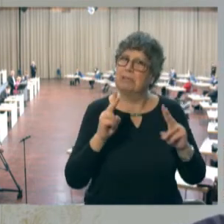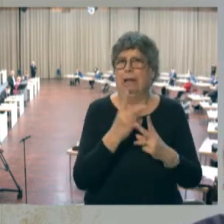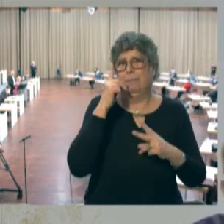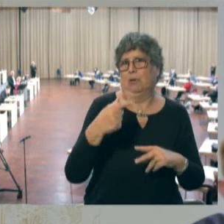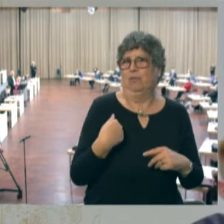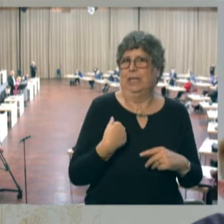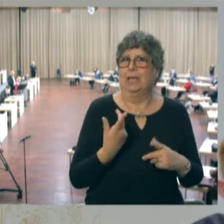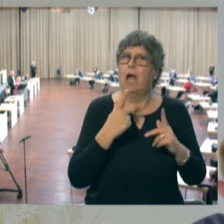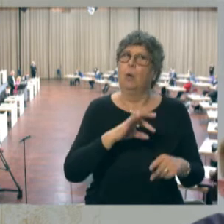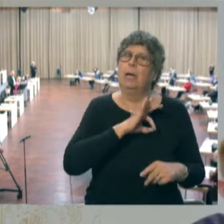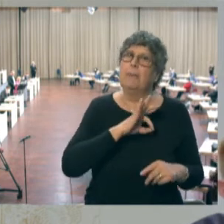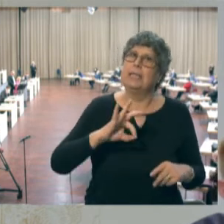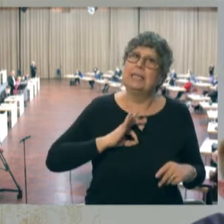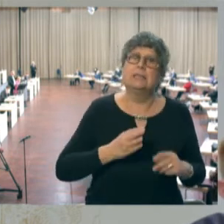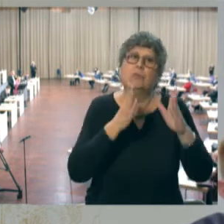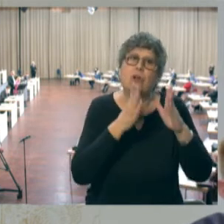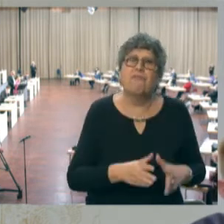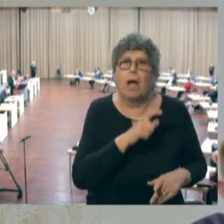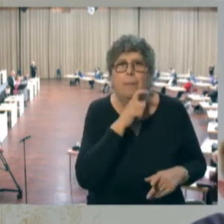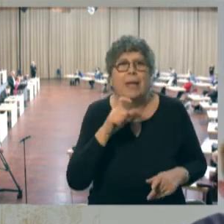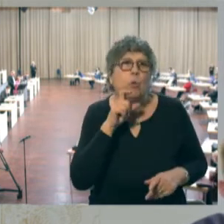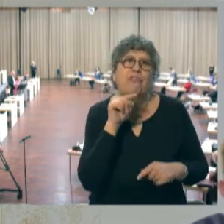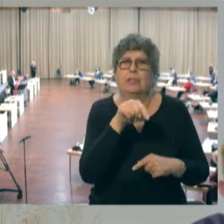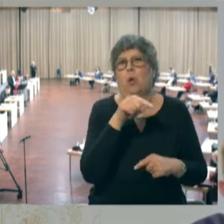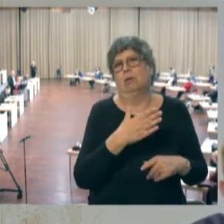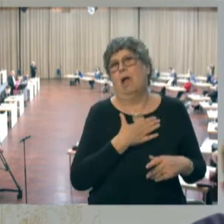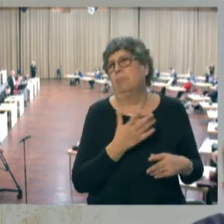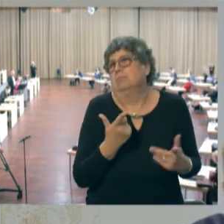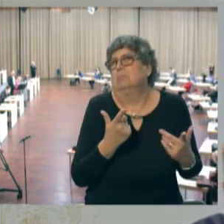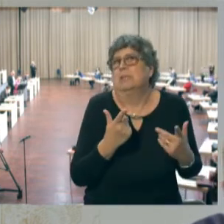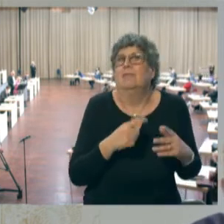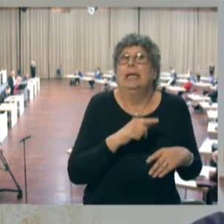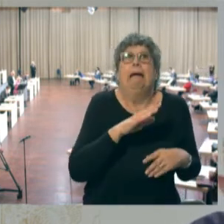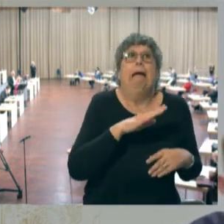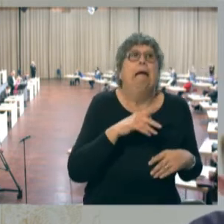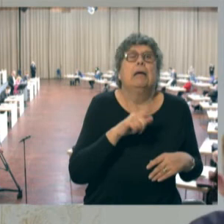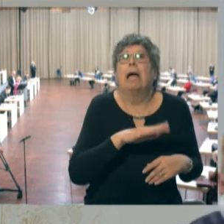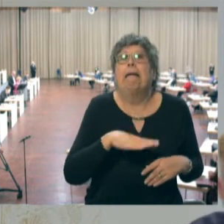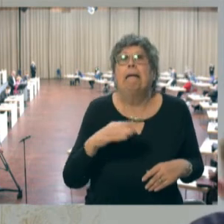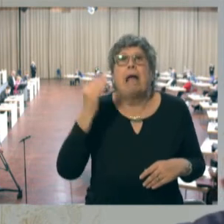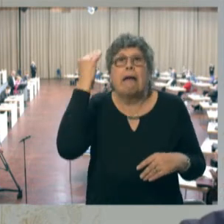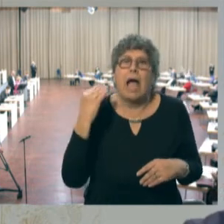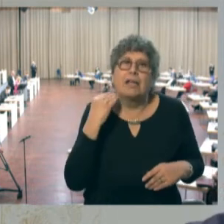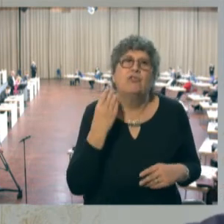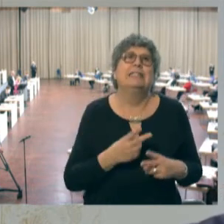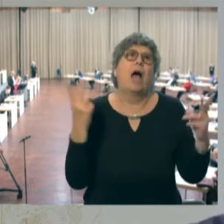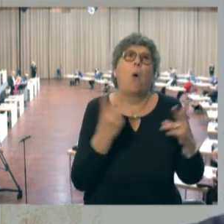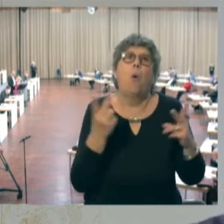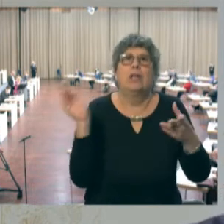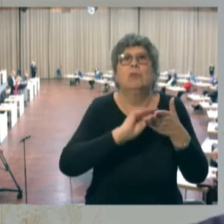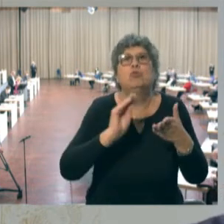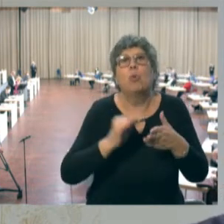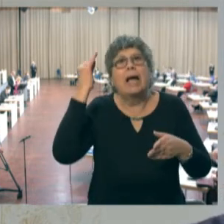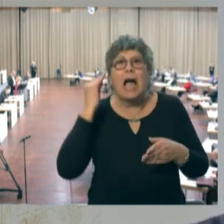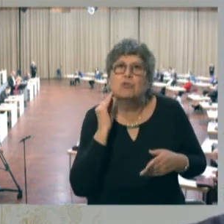medizinische Fachberufe haben, dass wir, das war immer früher so gesagt worden, die Kinderkrankenschwester oder die Schulkrankenschwester in Anführungszeichen,